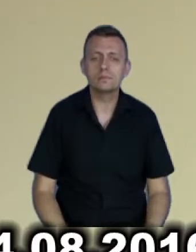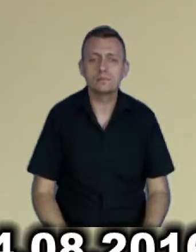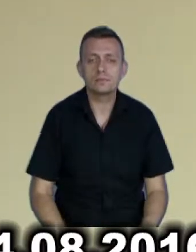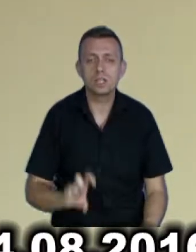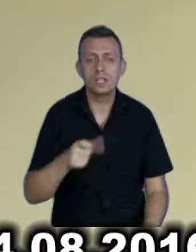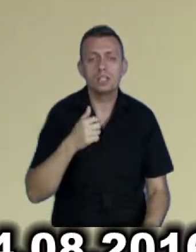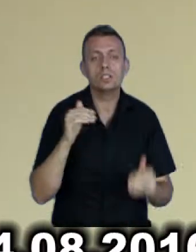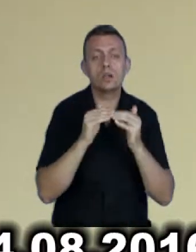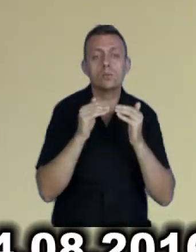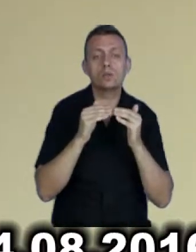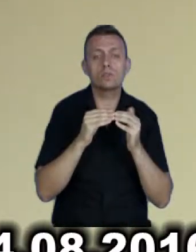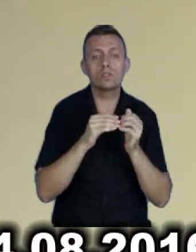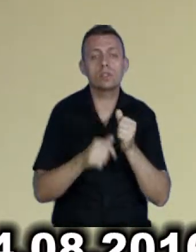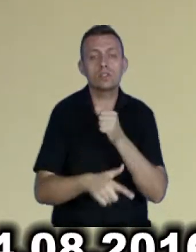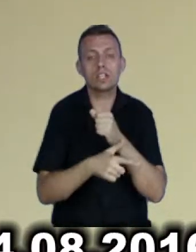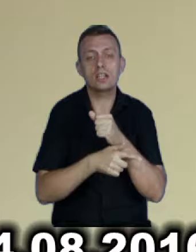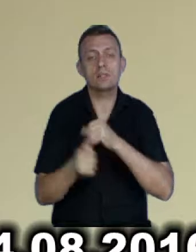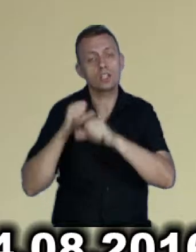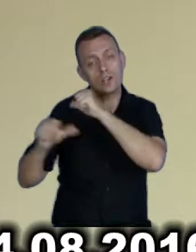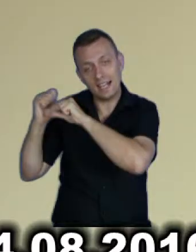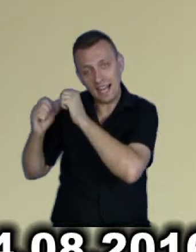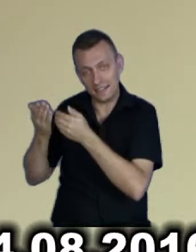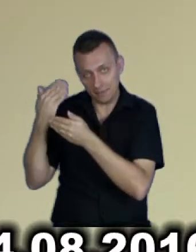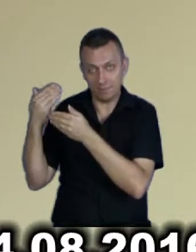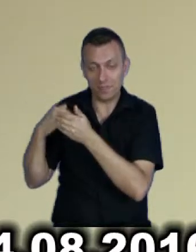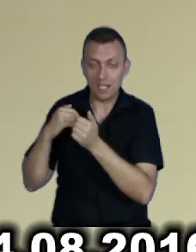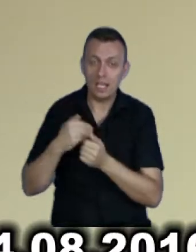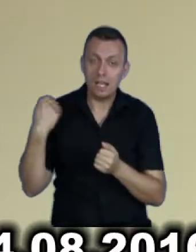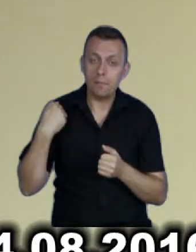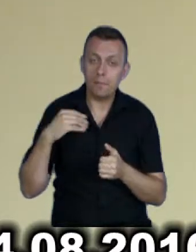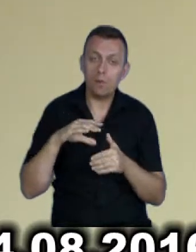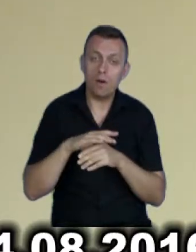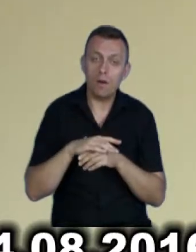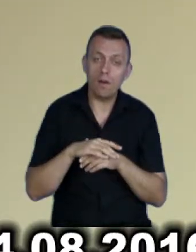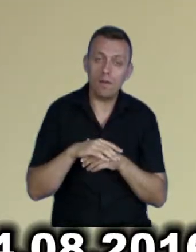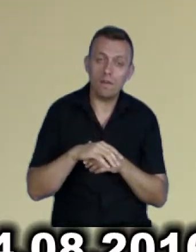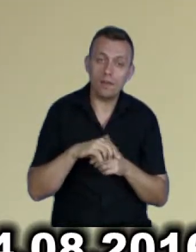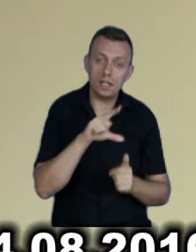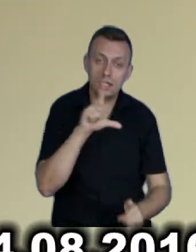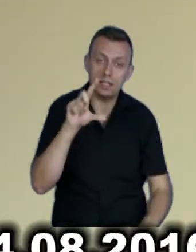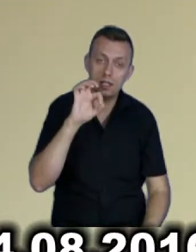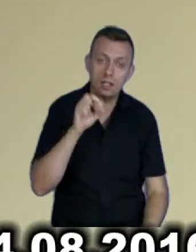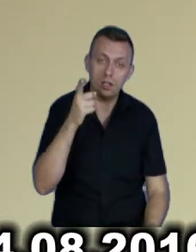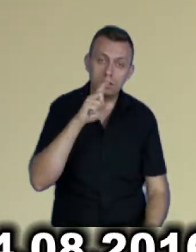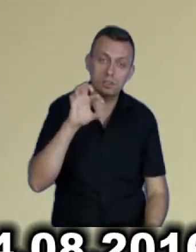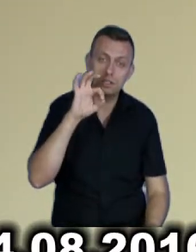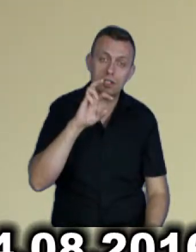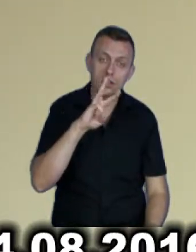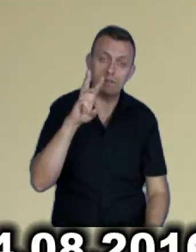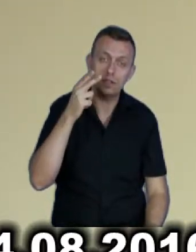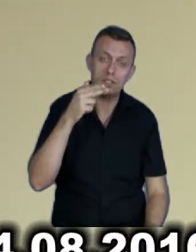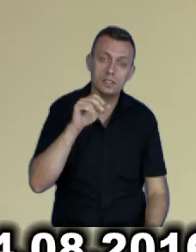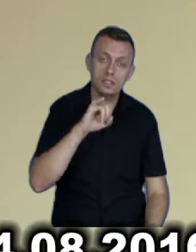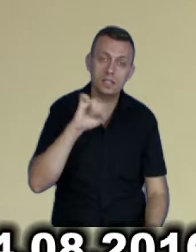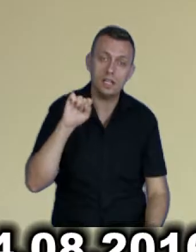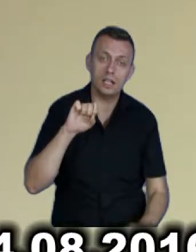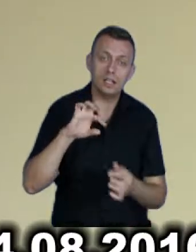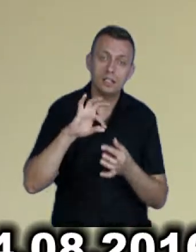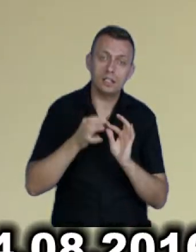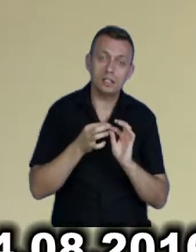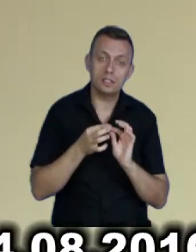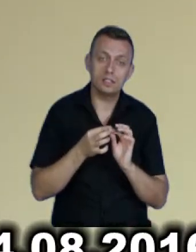groził no, różnego rodzaju niebezpieczeństwami, w tym zawaleniem. W związku z tym w planach